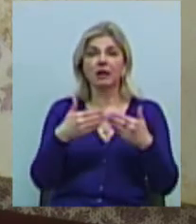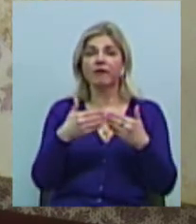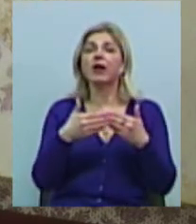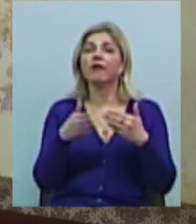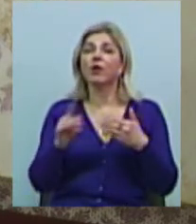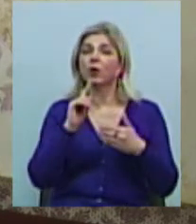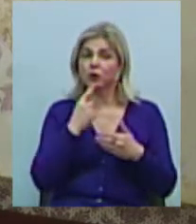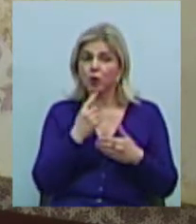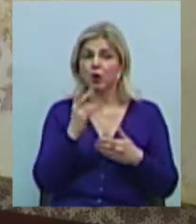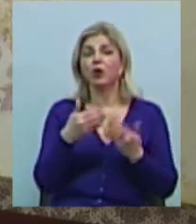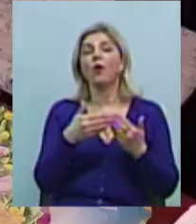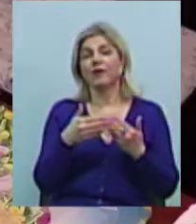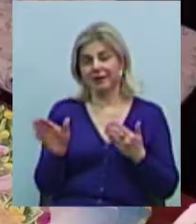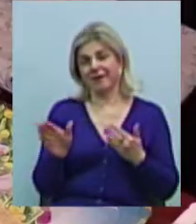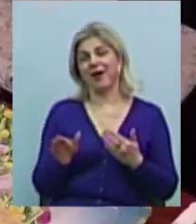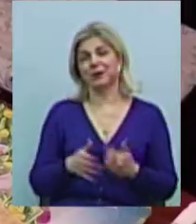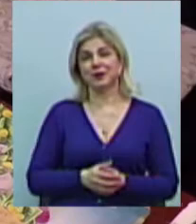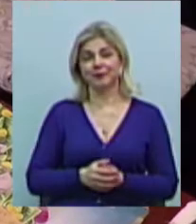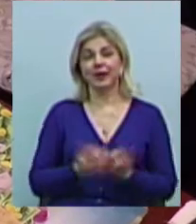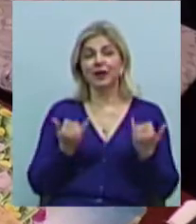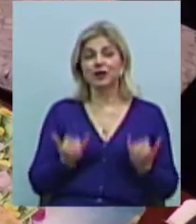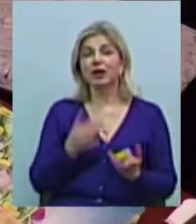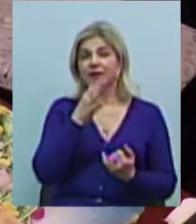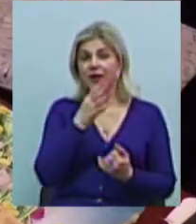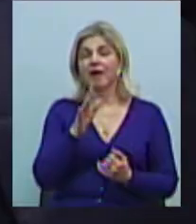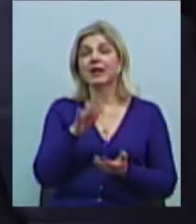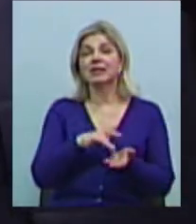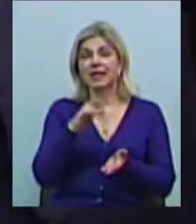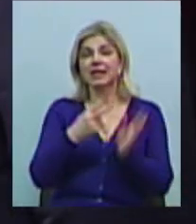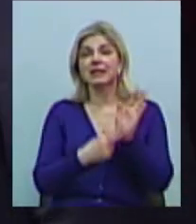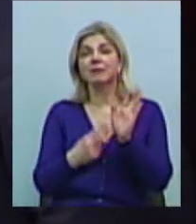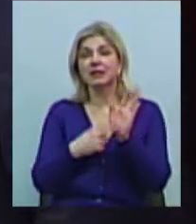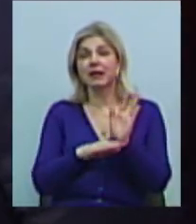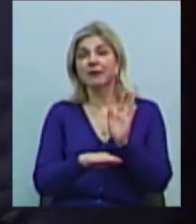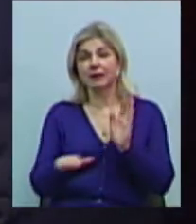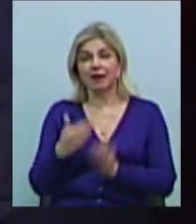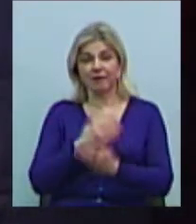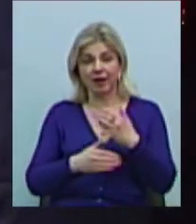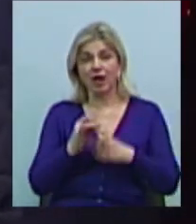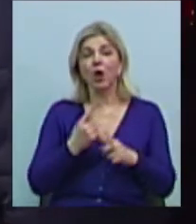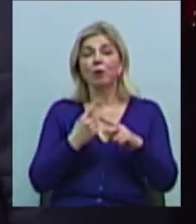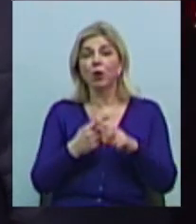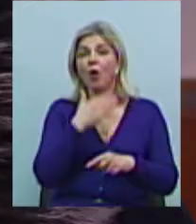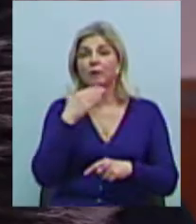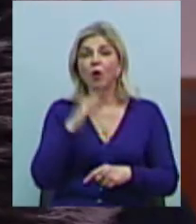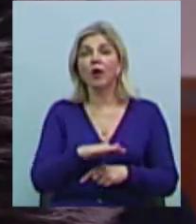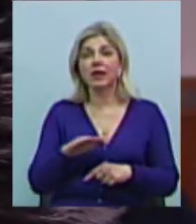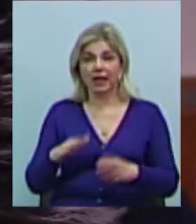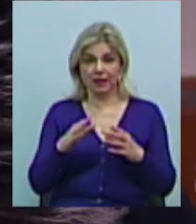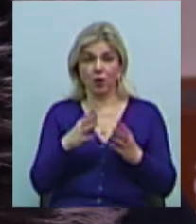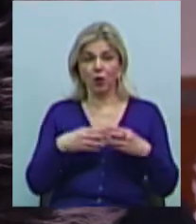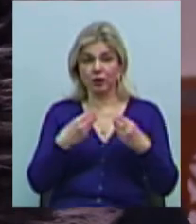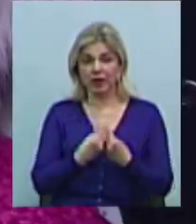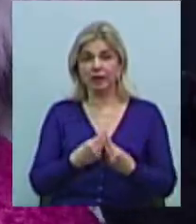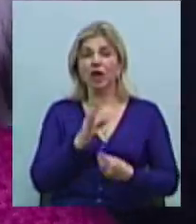вони відкриваються. На даний час у центрі 77 дітей з інвалідністю плюс багатодітні родини. Марина Багінська з